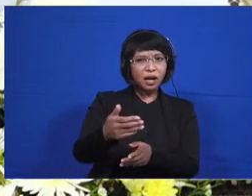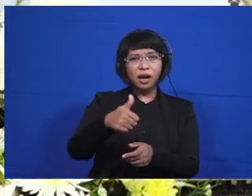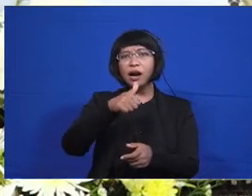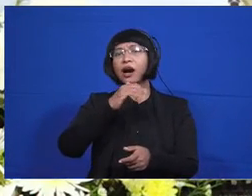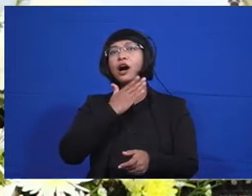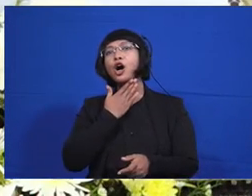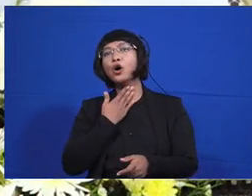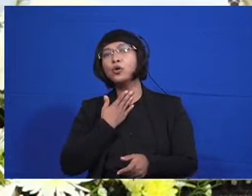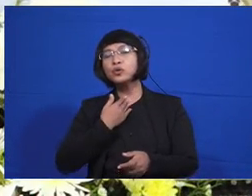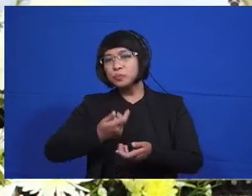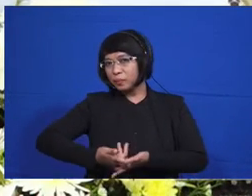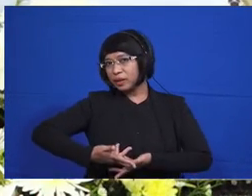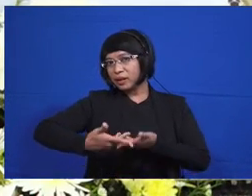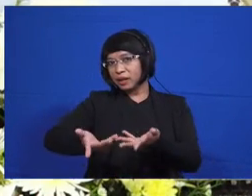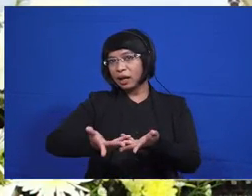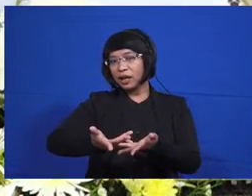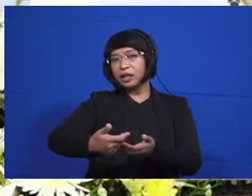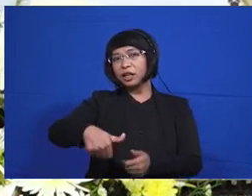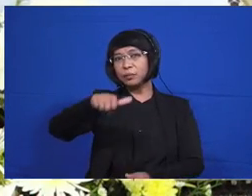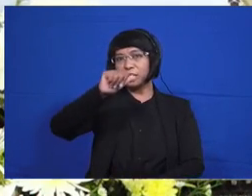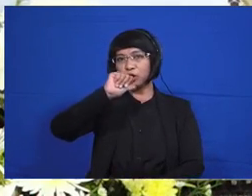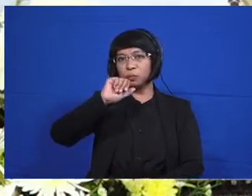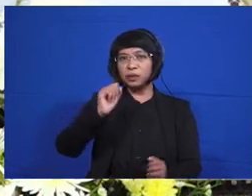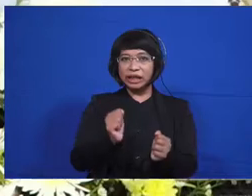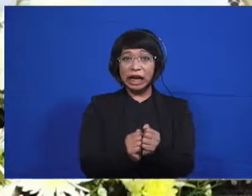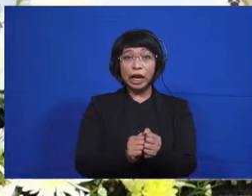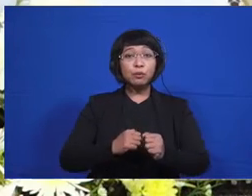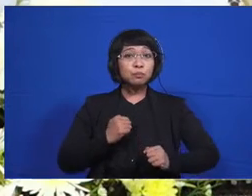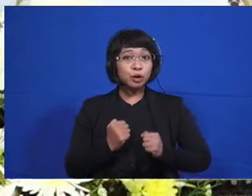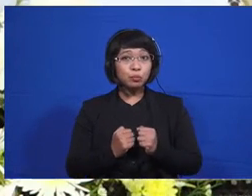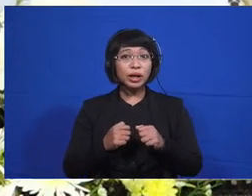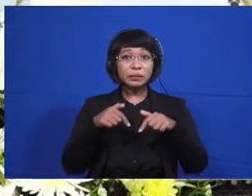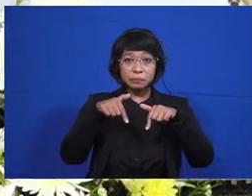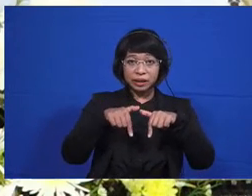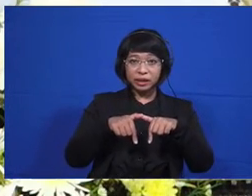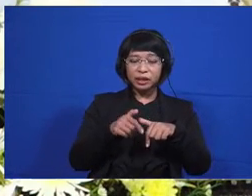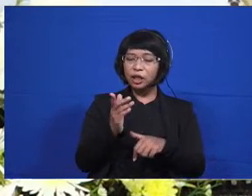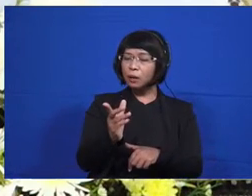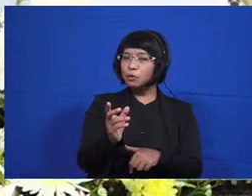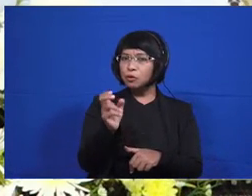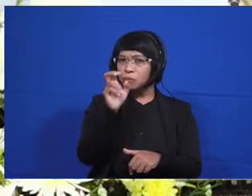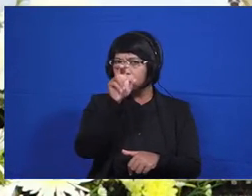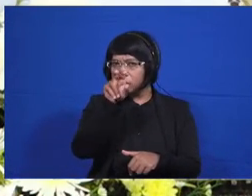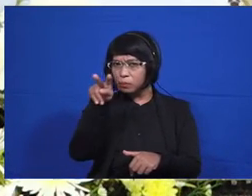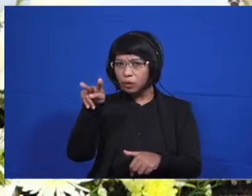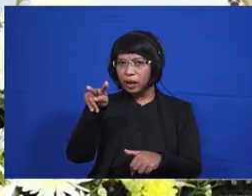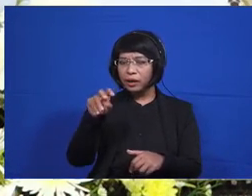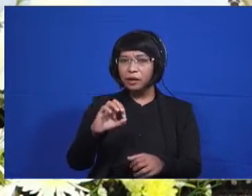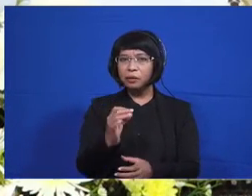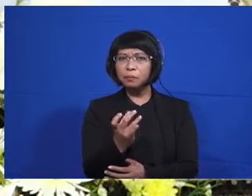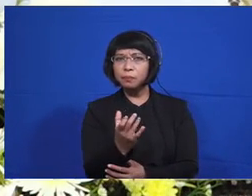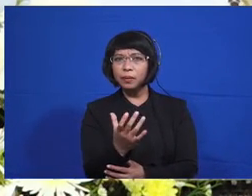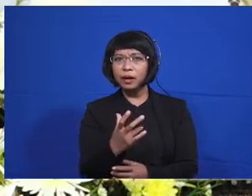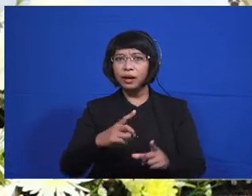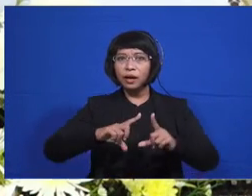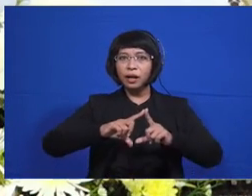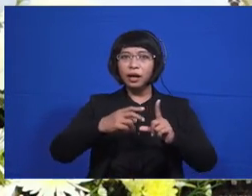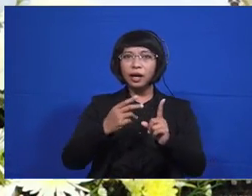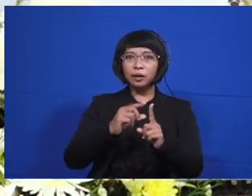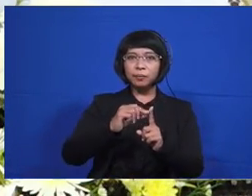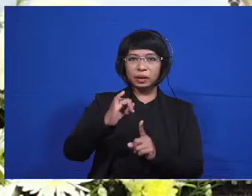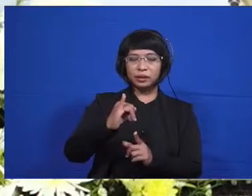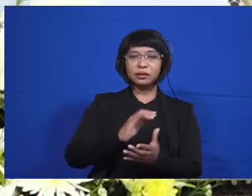minum. Dengan berbuat demikian, kamu menumpukan bara api di atas kepalanya.